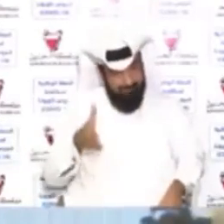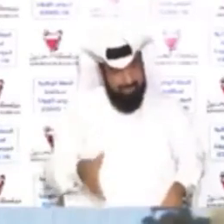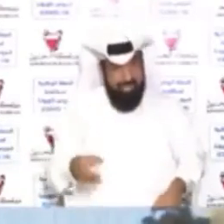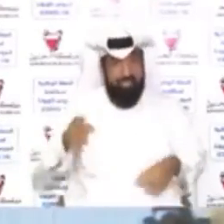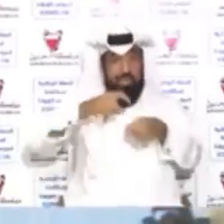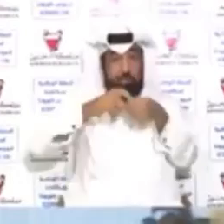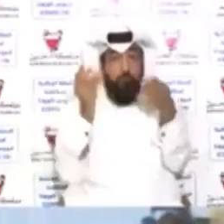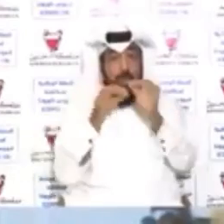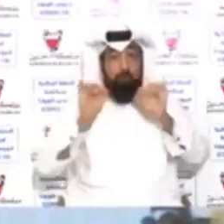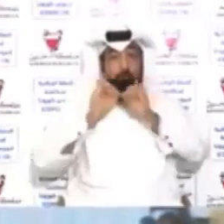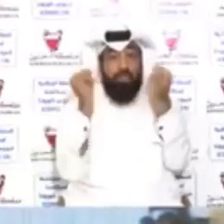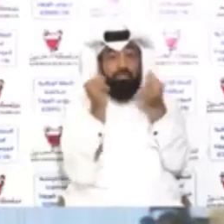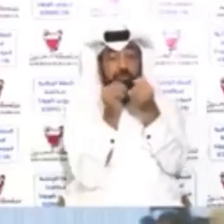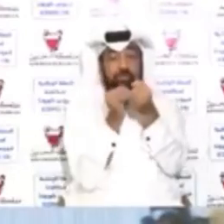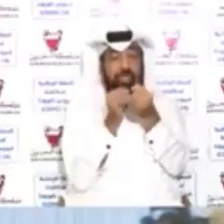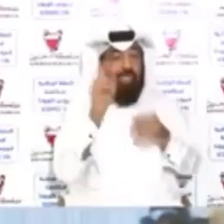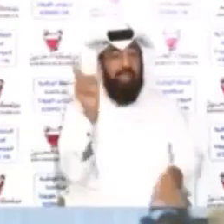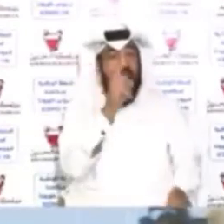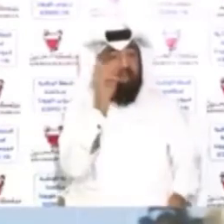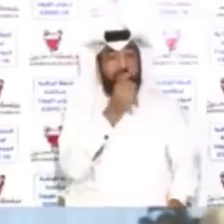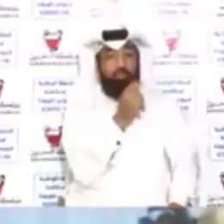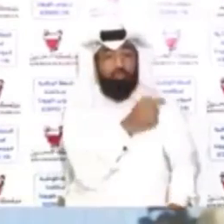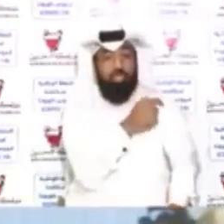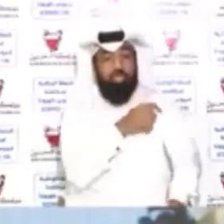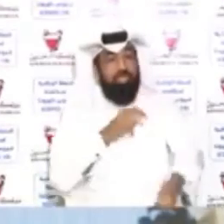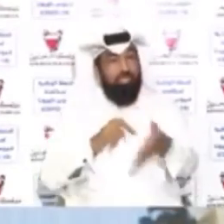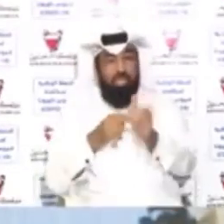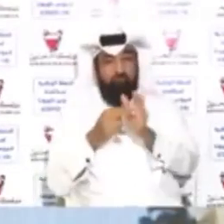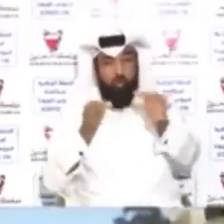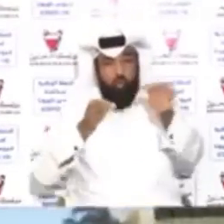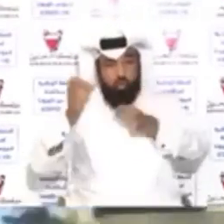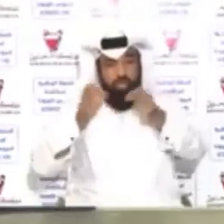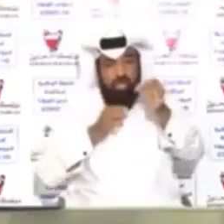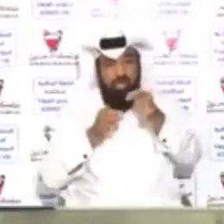دواء ريدمسفير ضمن الخطة العلاجية؟